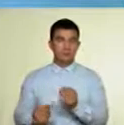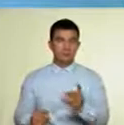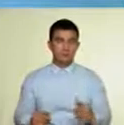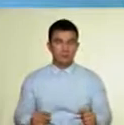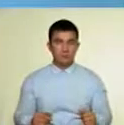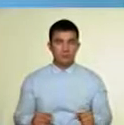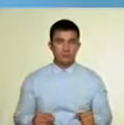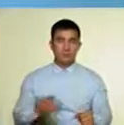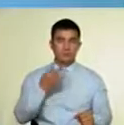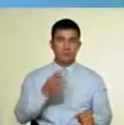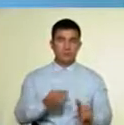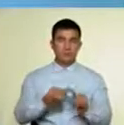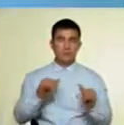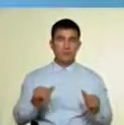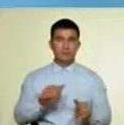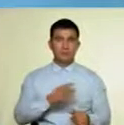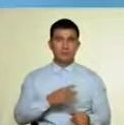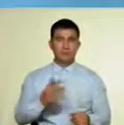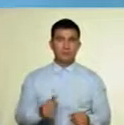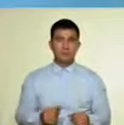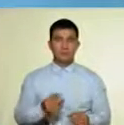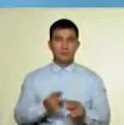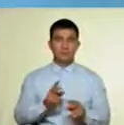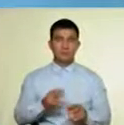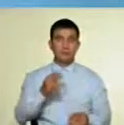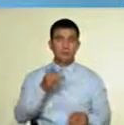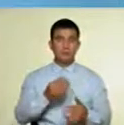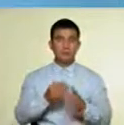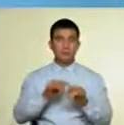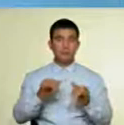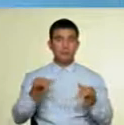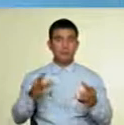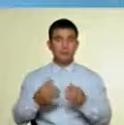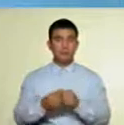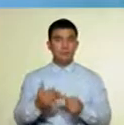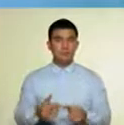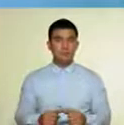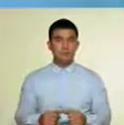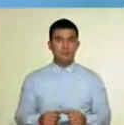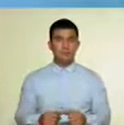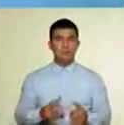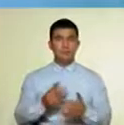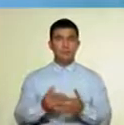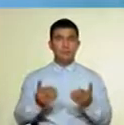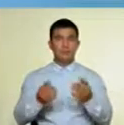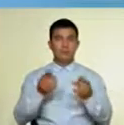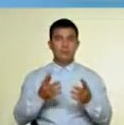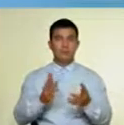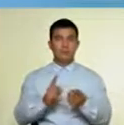de 4 ko'paytirilgan 3, 4 da x'nin ko'paytmasi va y. Demek, soddalashtiradigan